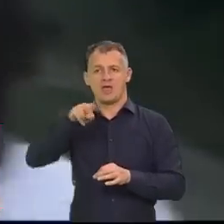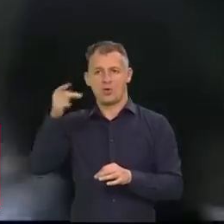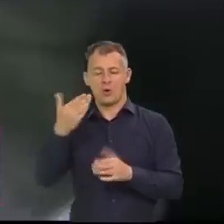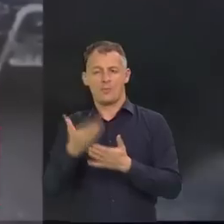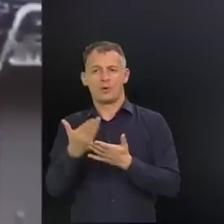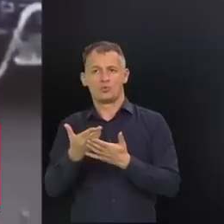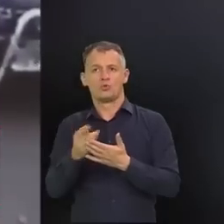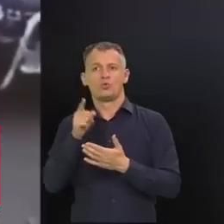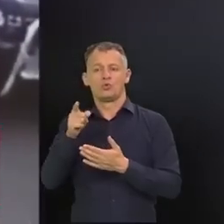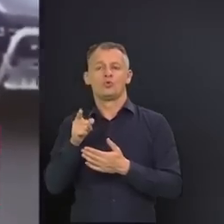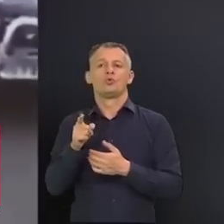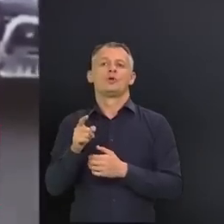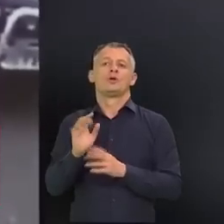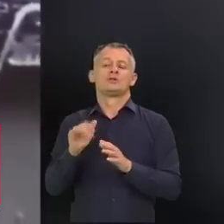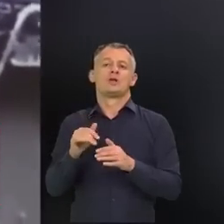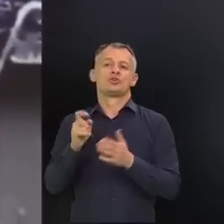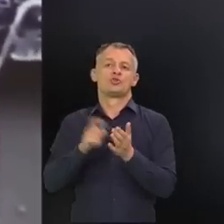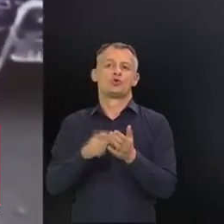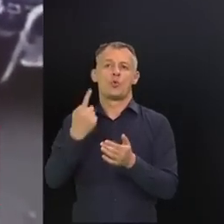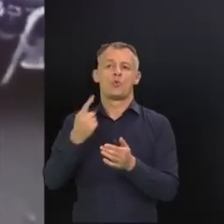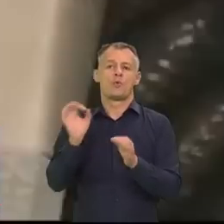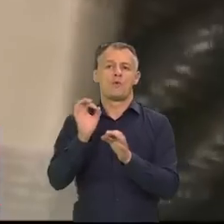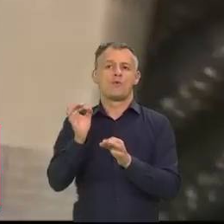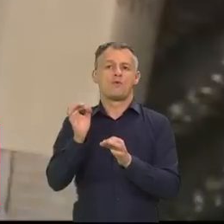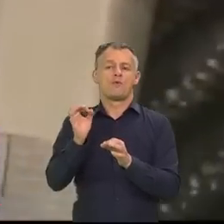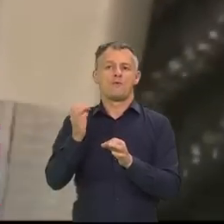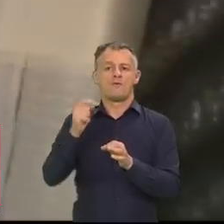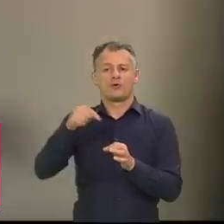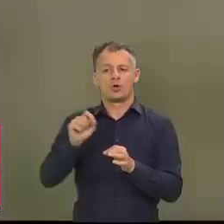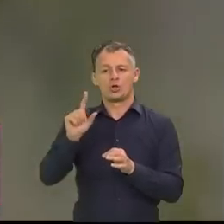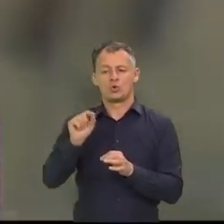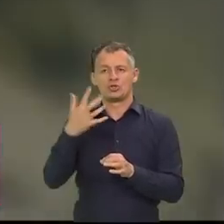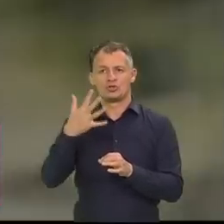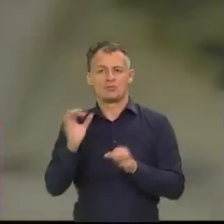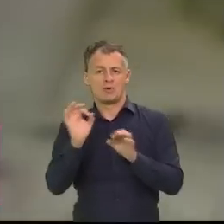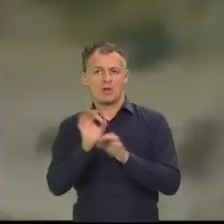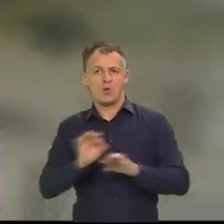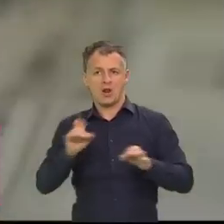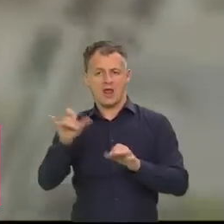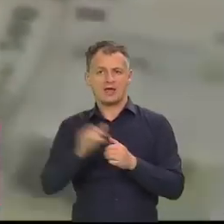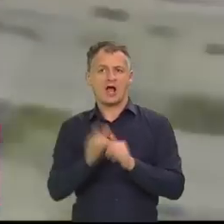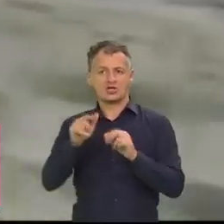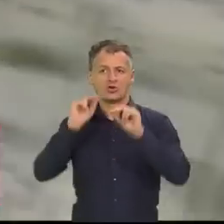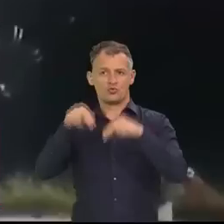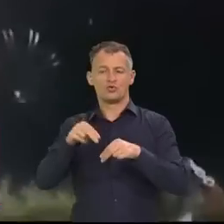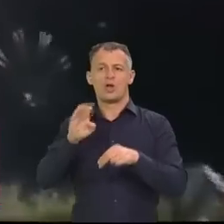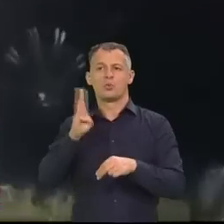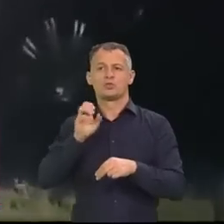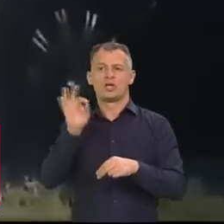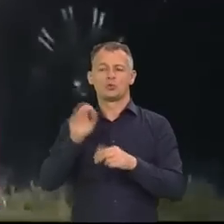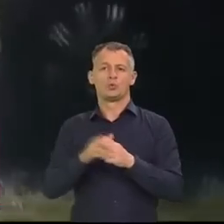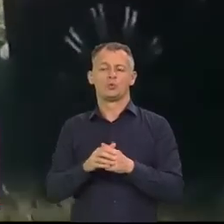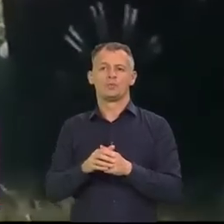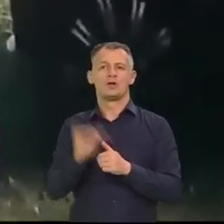lui Emil Savini s-a cerut o șpagă de 1,25 milioane de lei. Așa au ajuns procurorii DNA la Dumitru Buzatu, cel mai puternic politician din